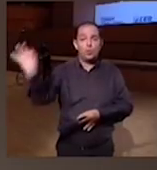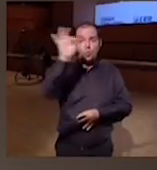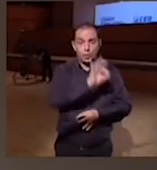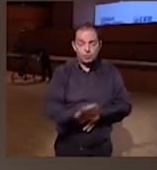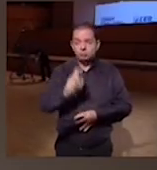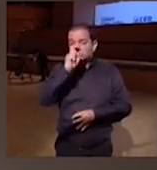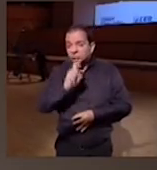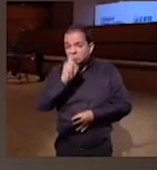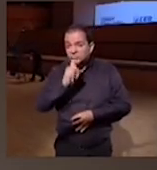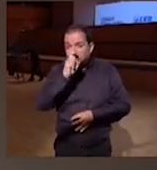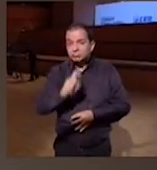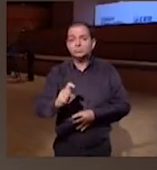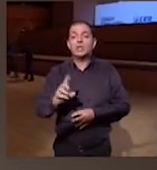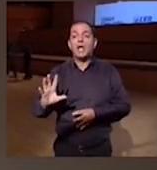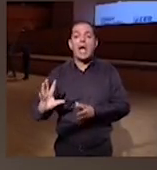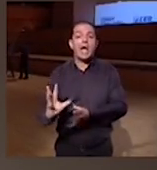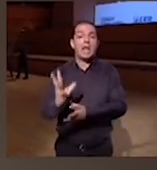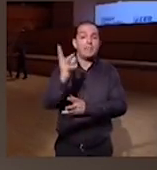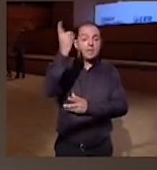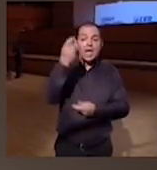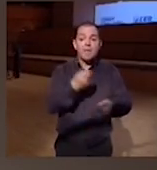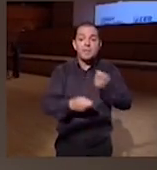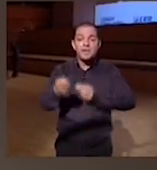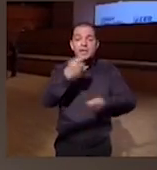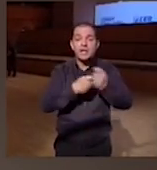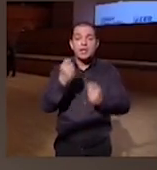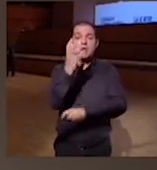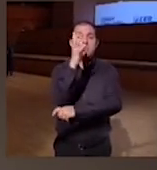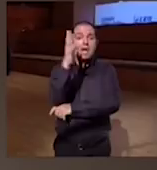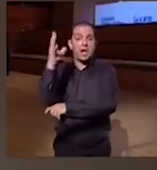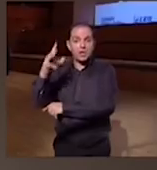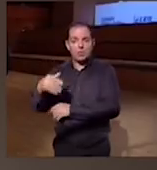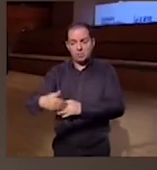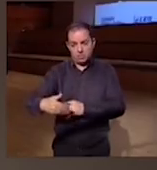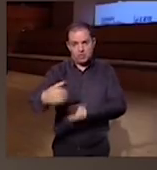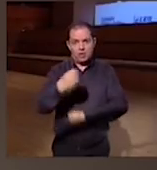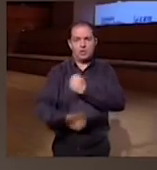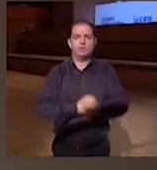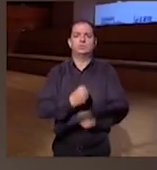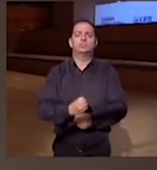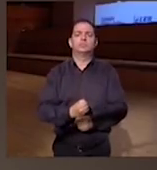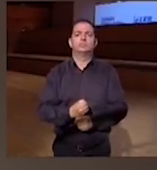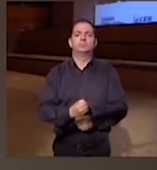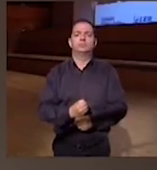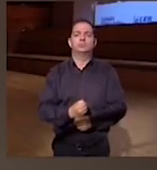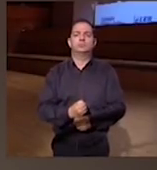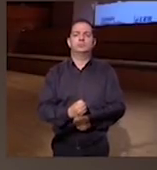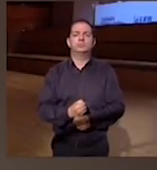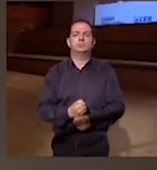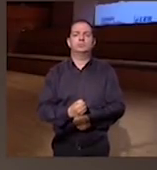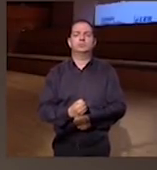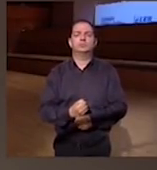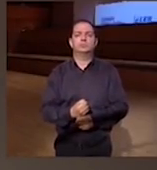καθίσταται απαραίτητη η ανάπτυξη επιχειρηματικών πάρκων τα επόμενα χρόνια. Σε συνδυασμό με